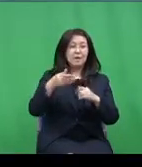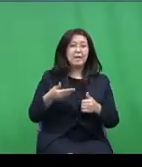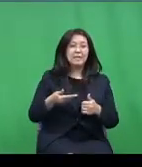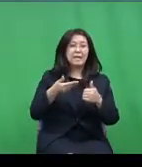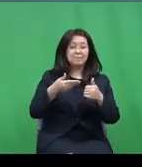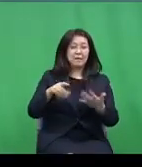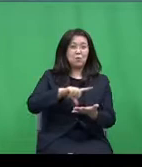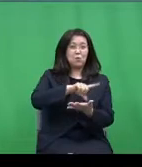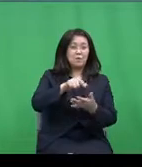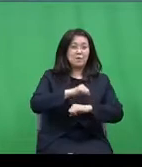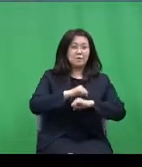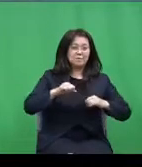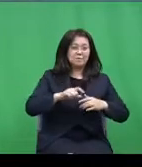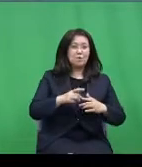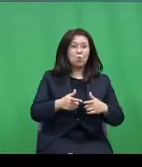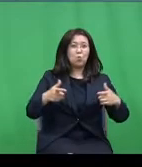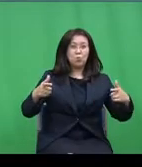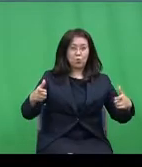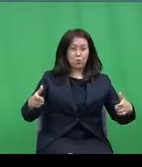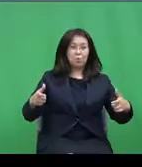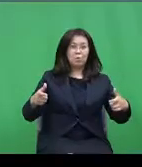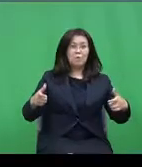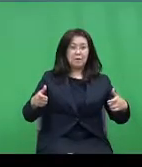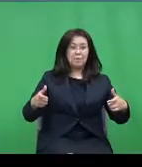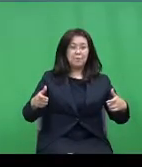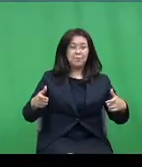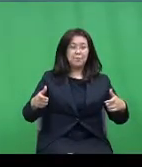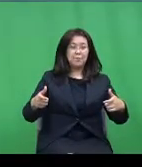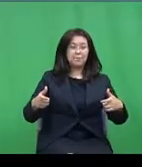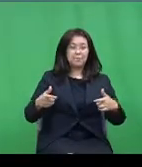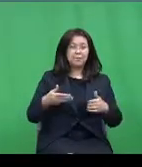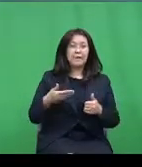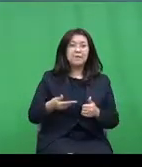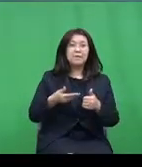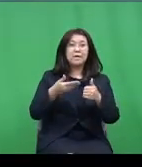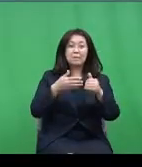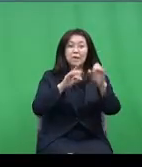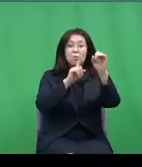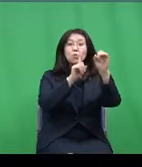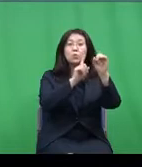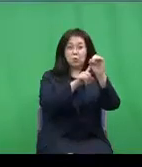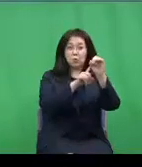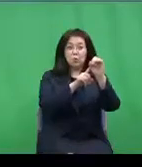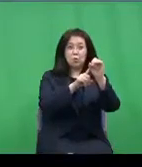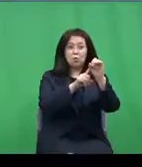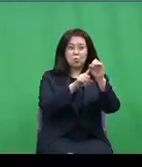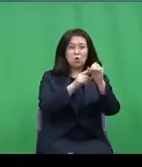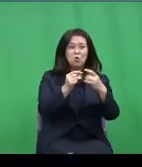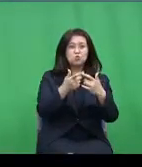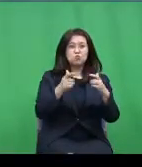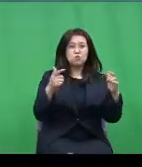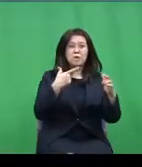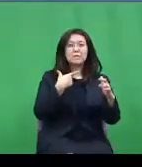まあ、栽培面積を増やし、また、栽培する目標も増やしていこう